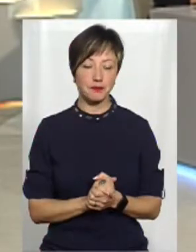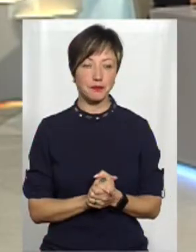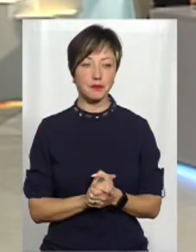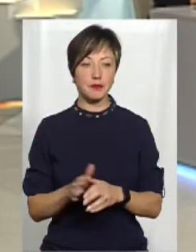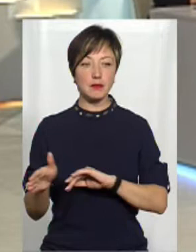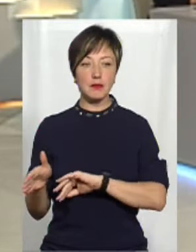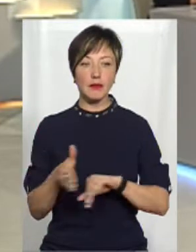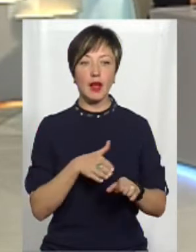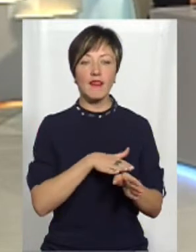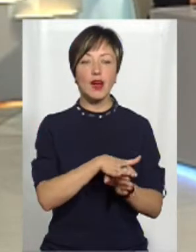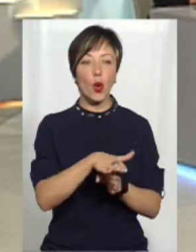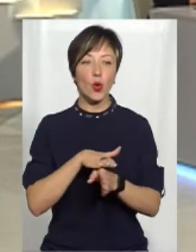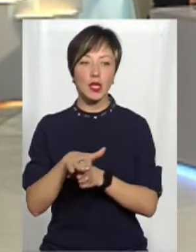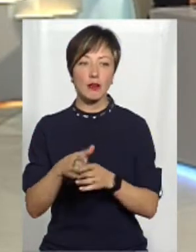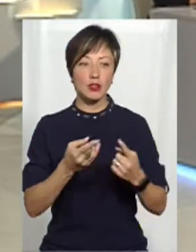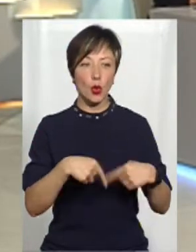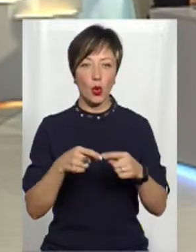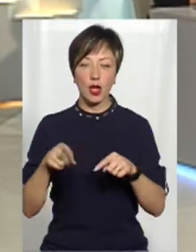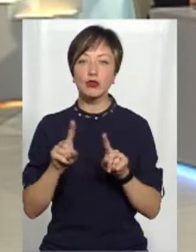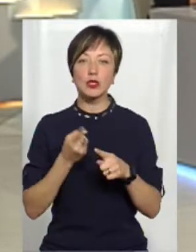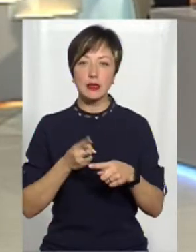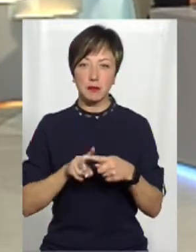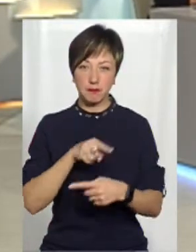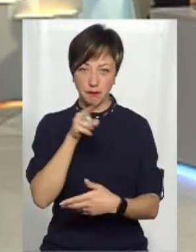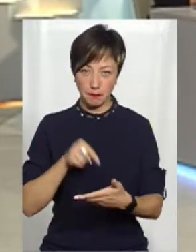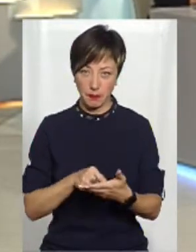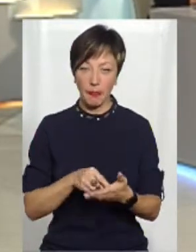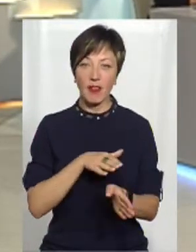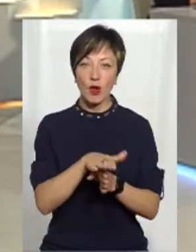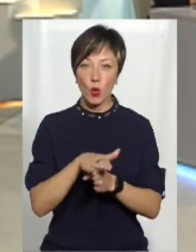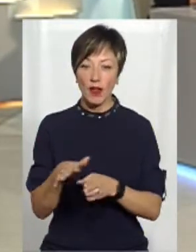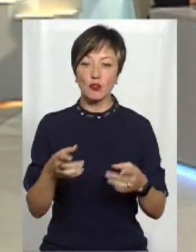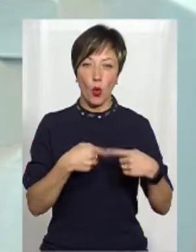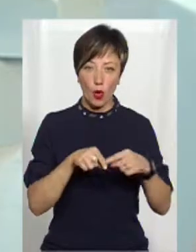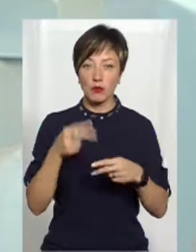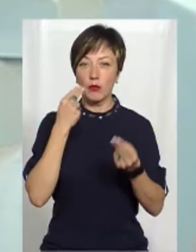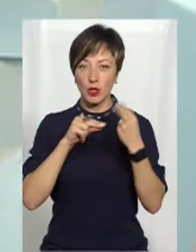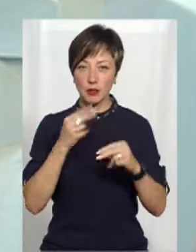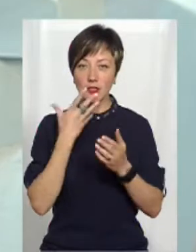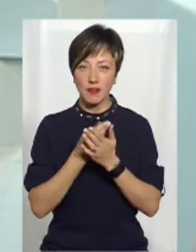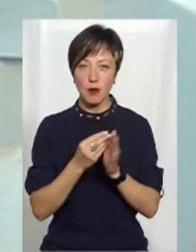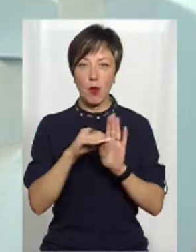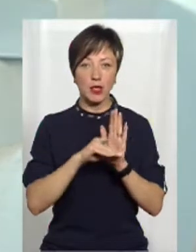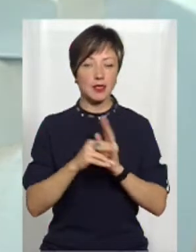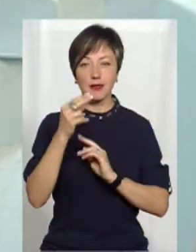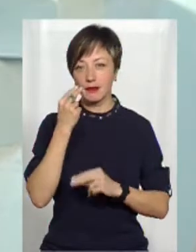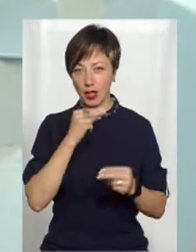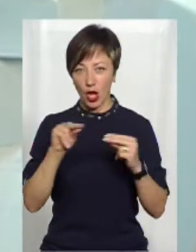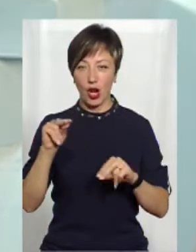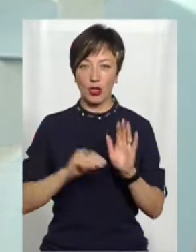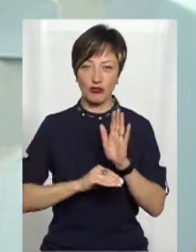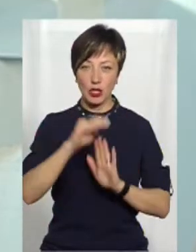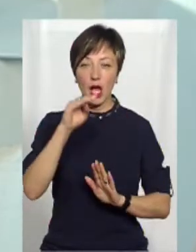Виконавчі органи. Що з цим? Виконавчі органи у нас поліпшили свій показник взагалі найкраще.